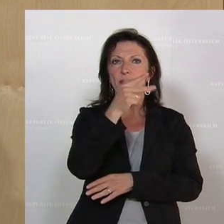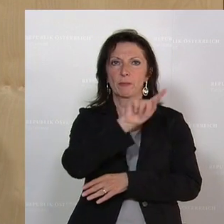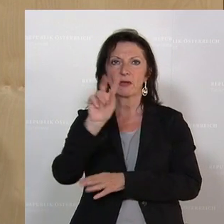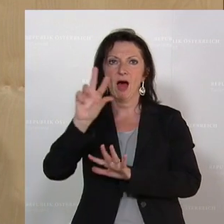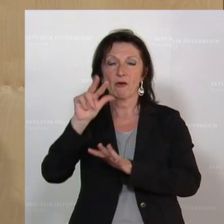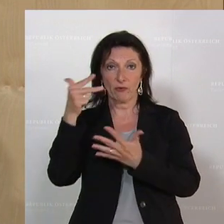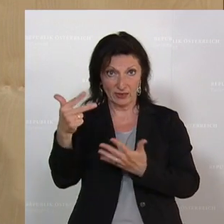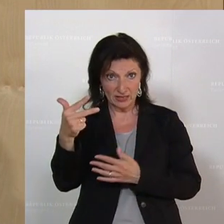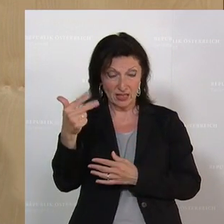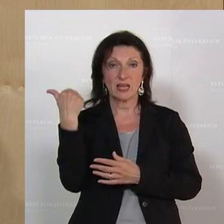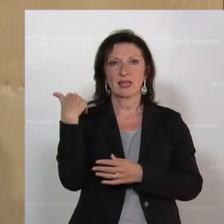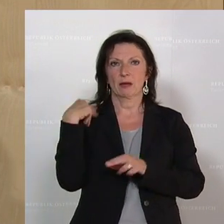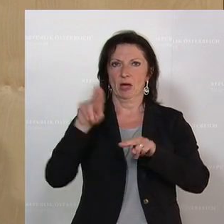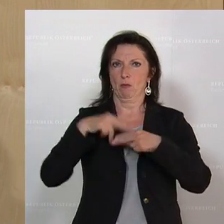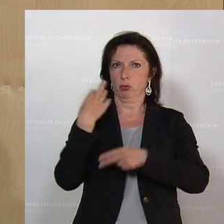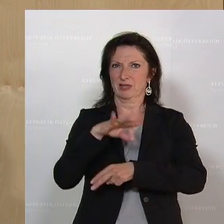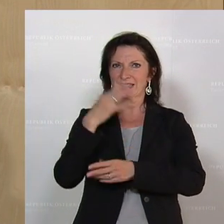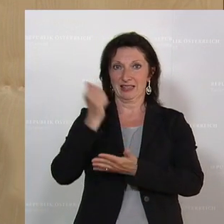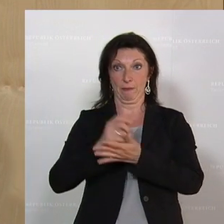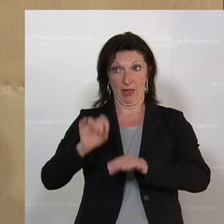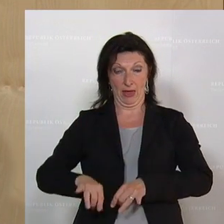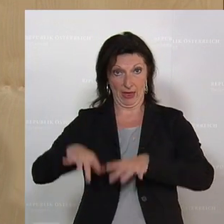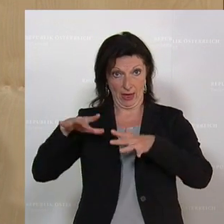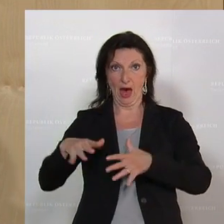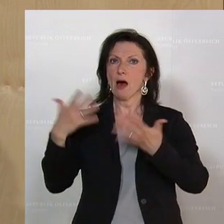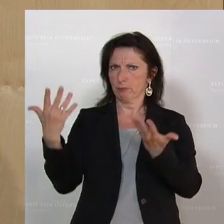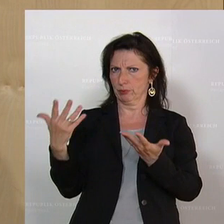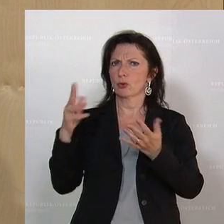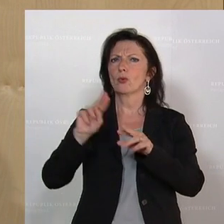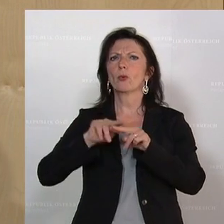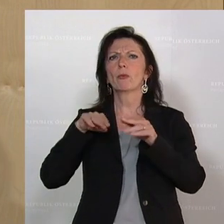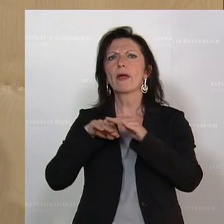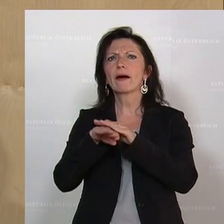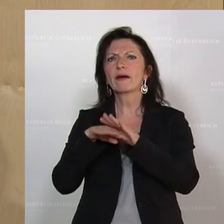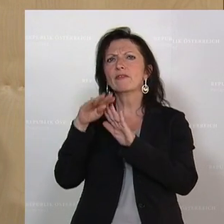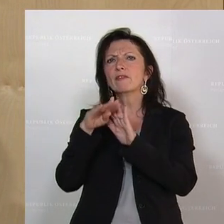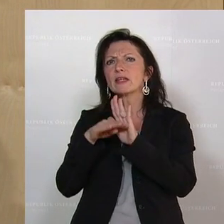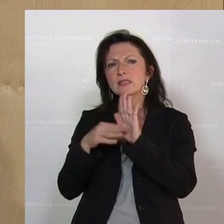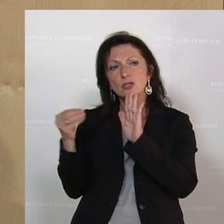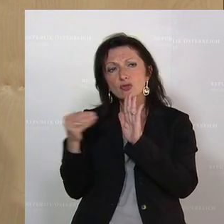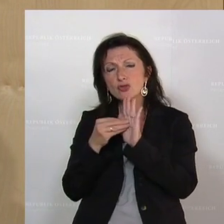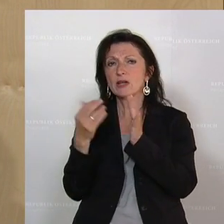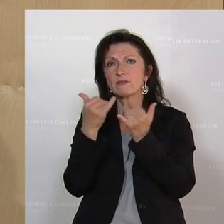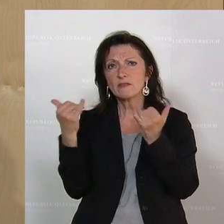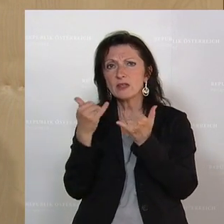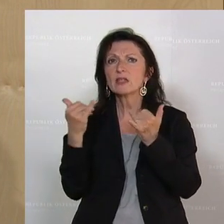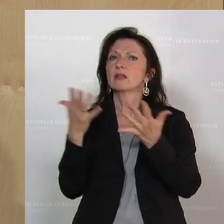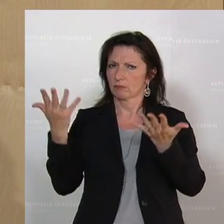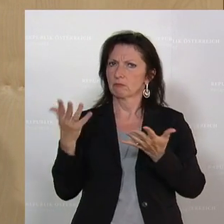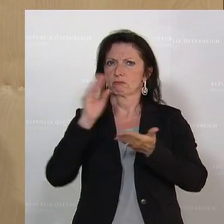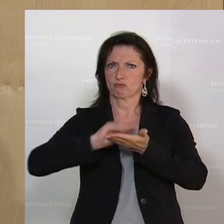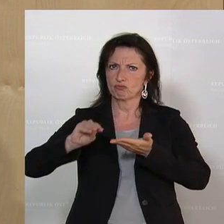Nach dem Ausscheiden aus dem Bundeskanzleramt wurde entsprechend den Vorgaben des Bundesarchivgesetzes relevantes Schriftgut dem Staatsarchiv